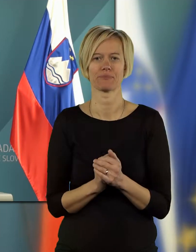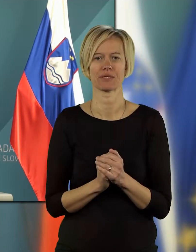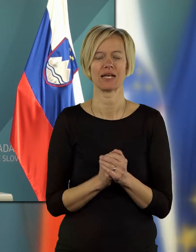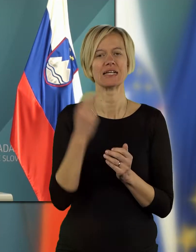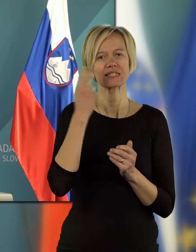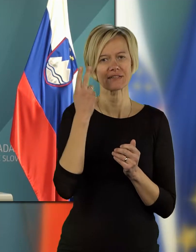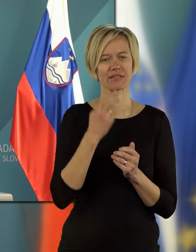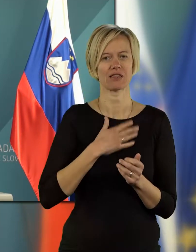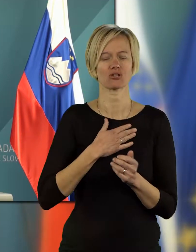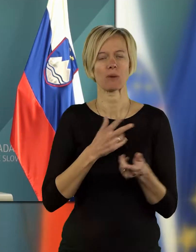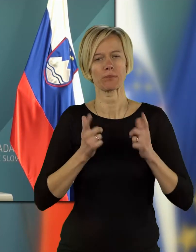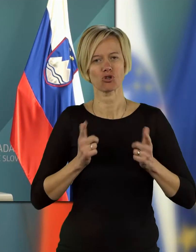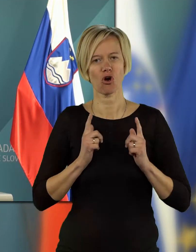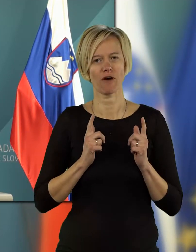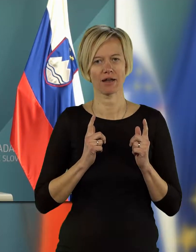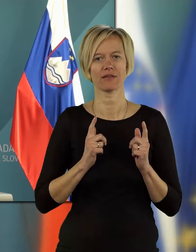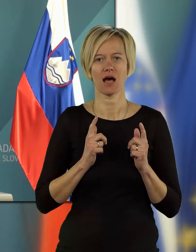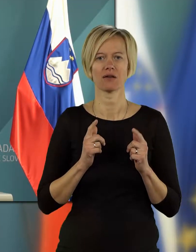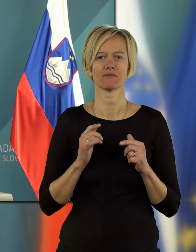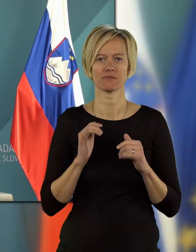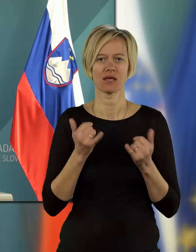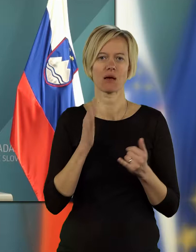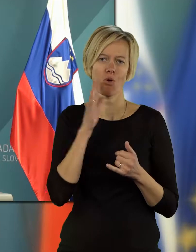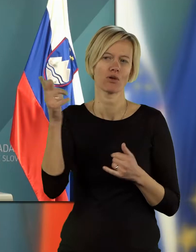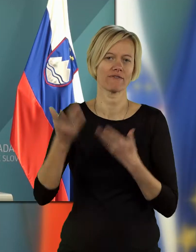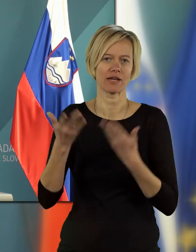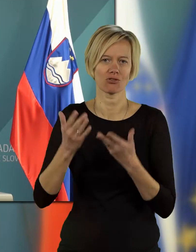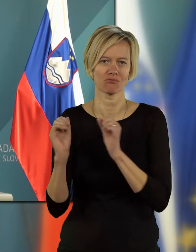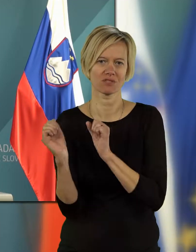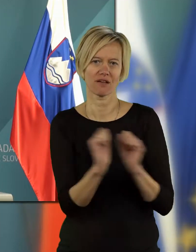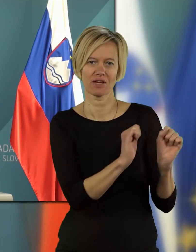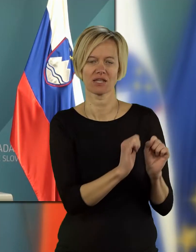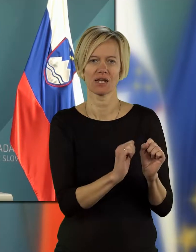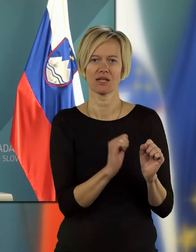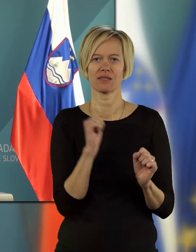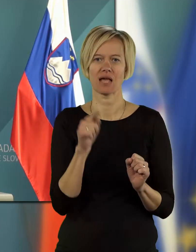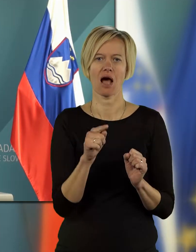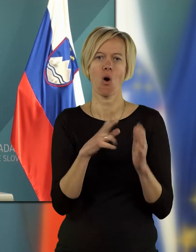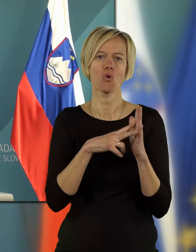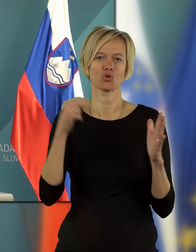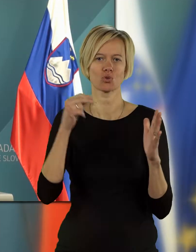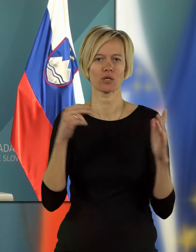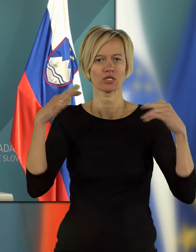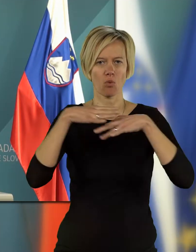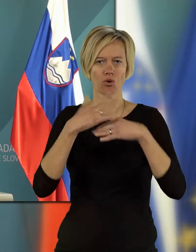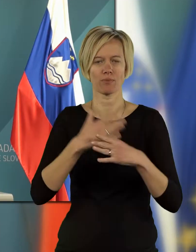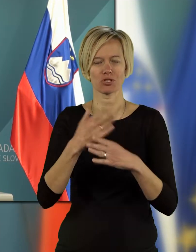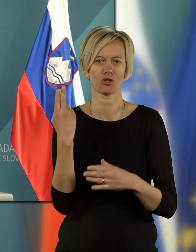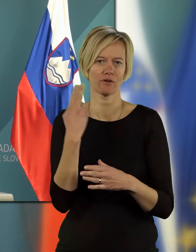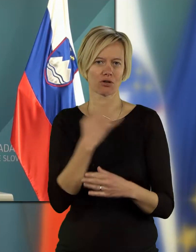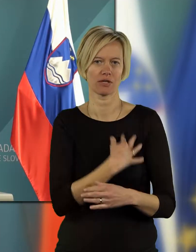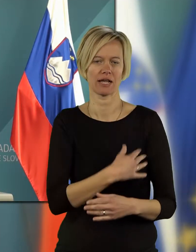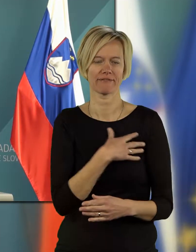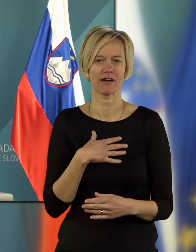razsodbe. Seveda naša pričakovanja so, da bodo verjetno zavrnili ta osnutek sporazuma